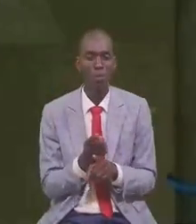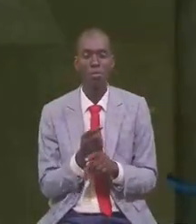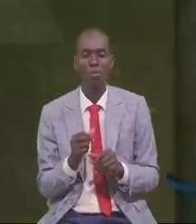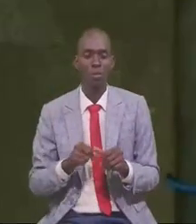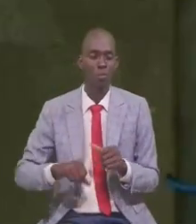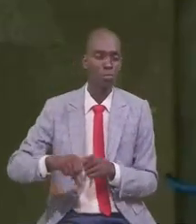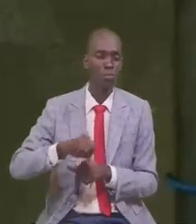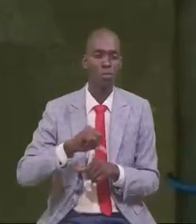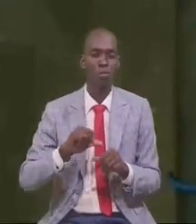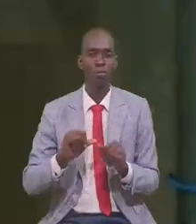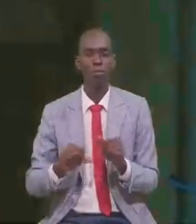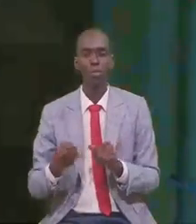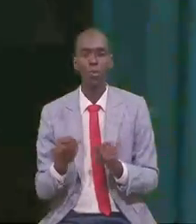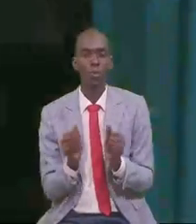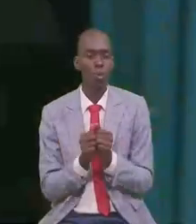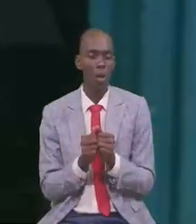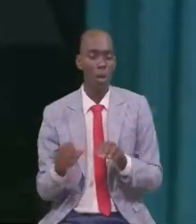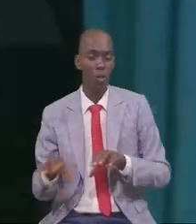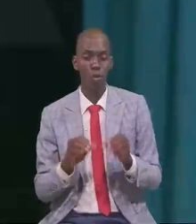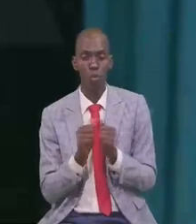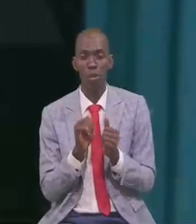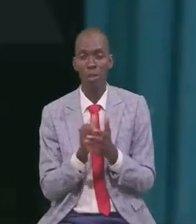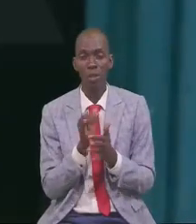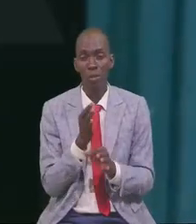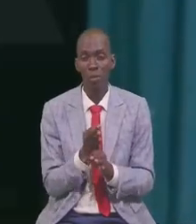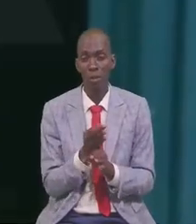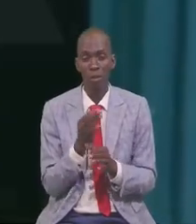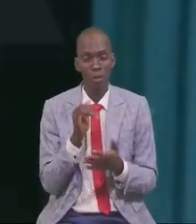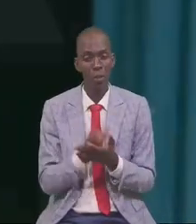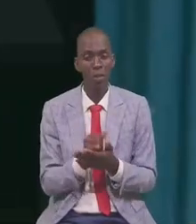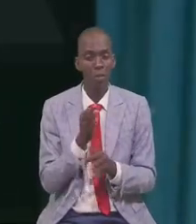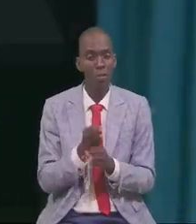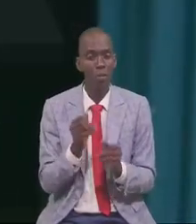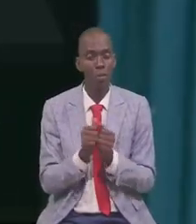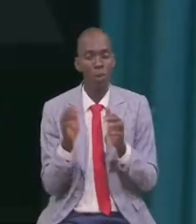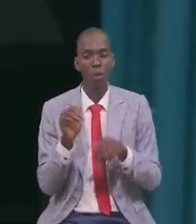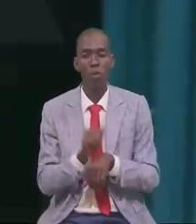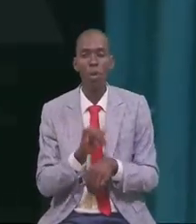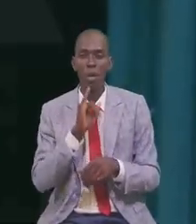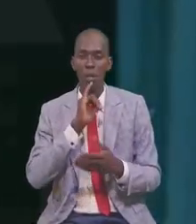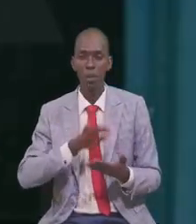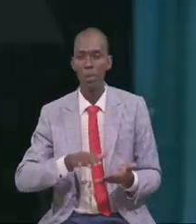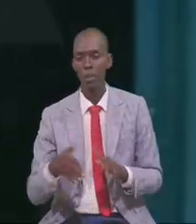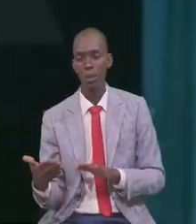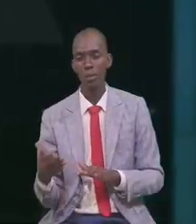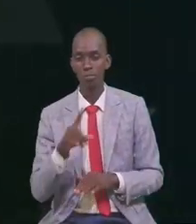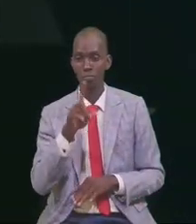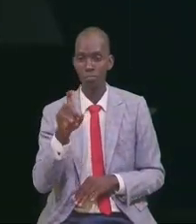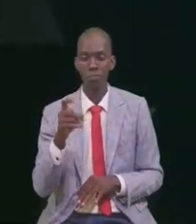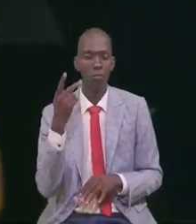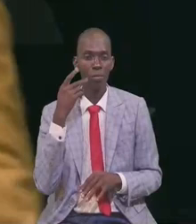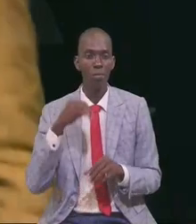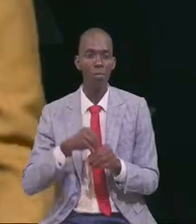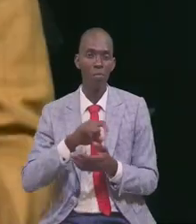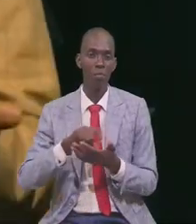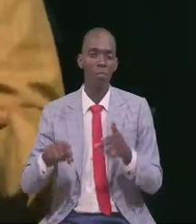une action associée, appropriée. La foi sans les œuvres est morte, inutile. Verset 26. Verset